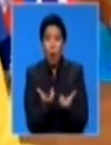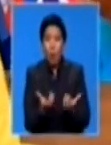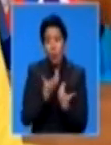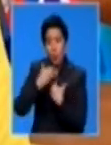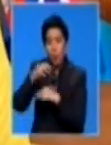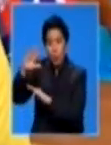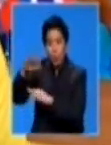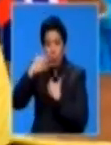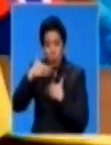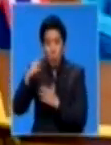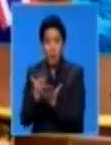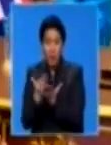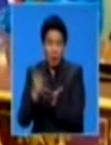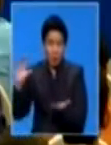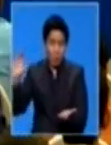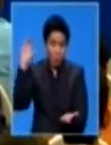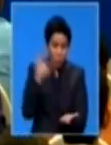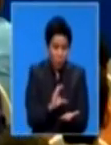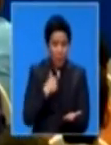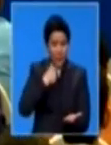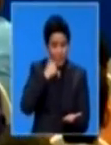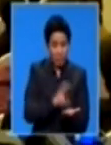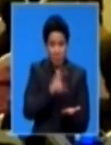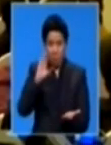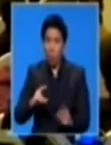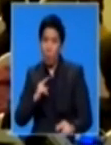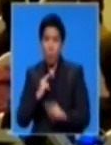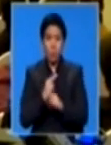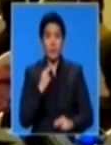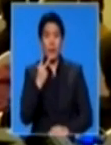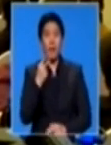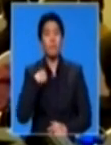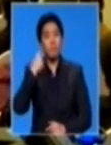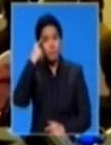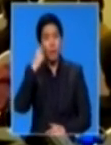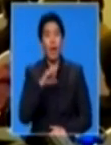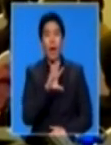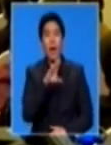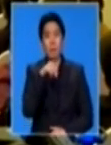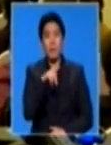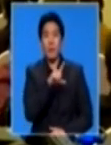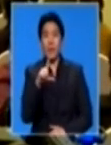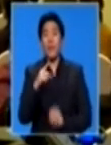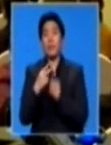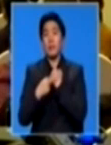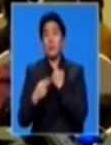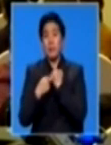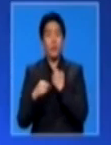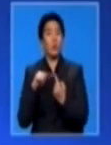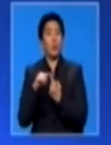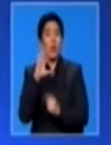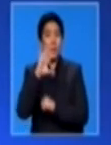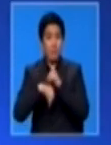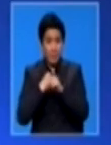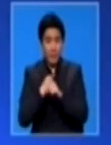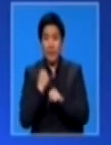ค้าและการลงทุนของ2ประเทศเพิ่มขึ้นเป็น3เท่าประมาณ 5,000 ล้านดอลลาร์สหรัฐในช่วง5ปี